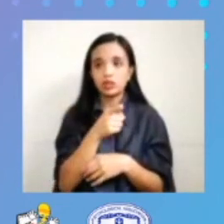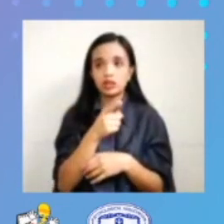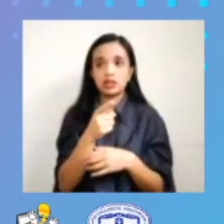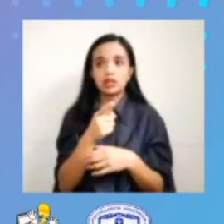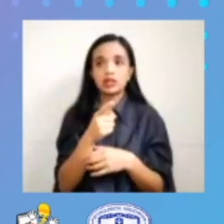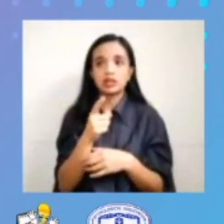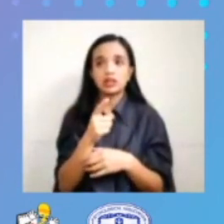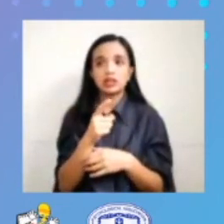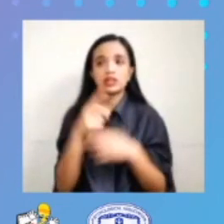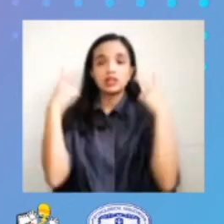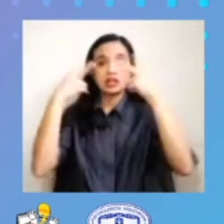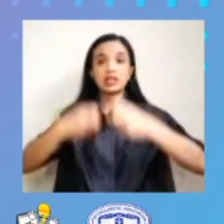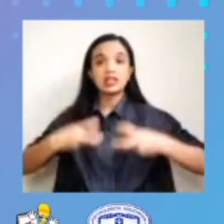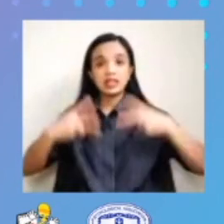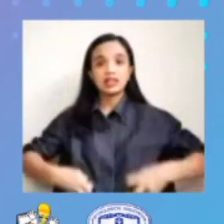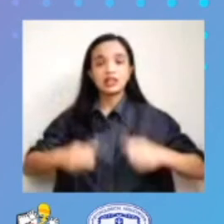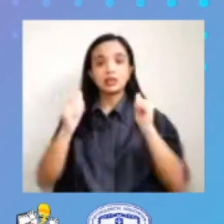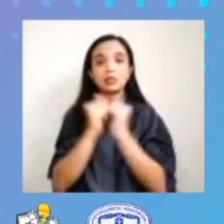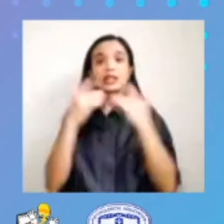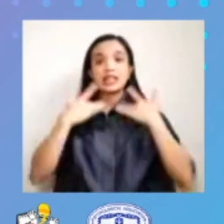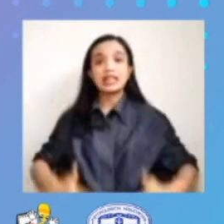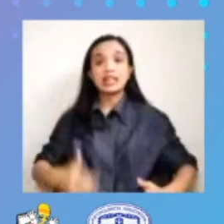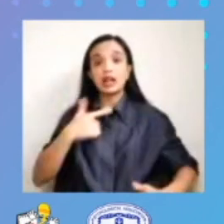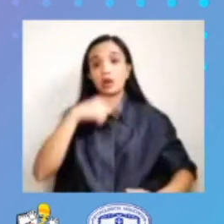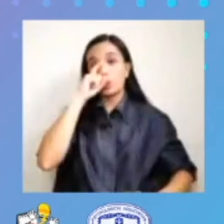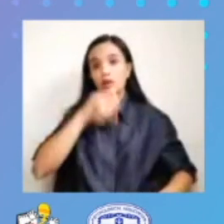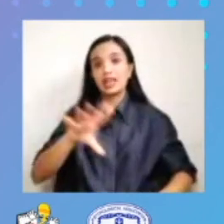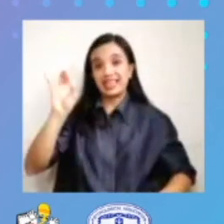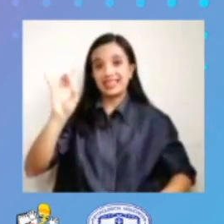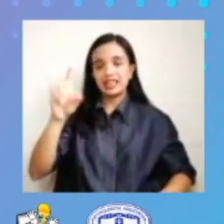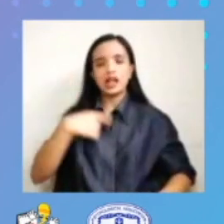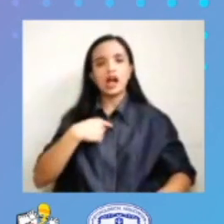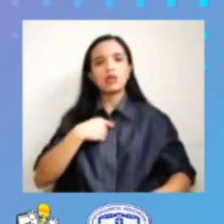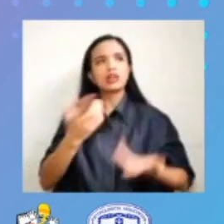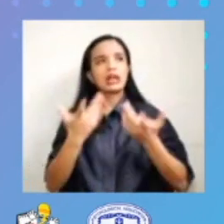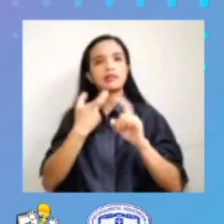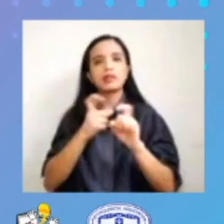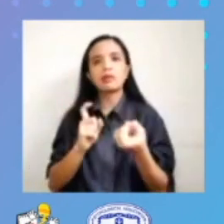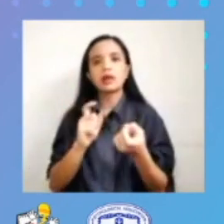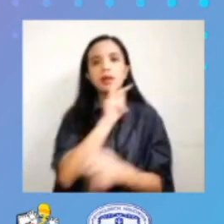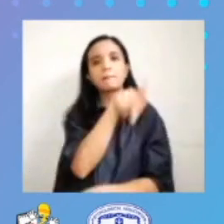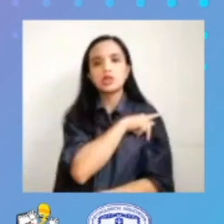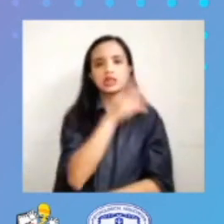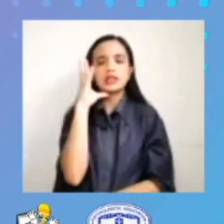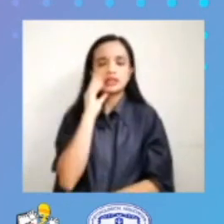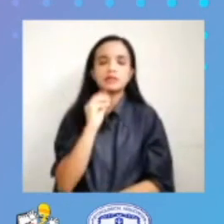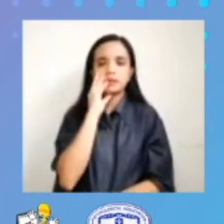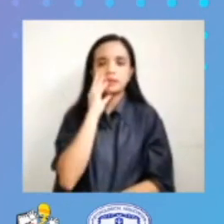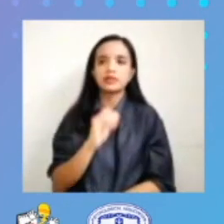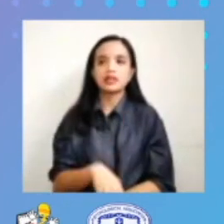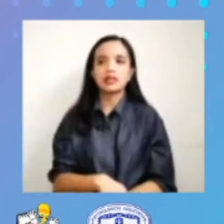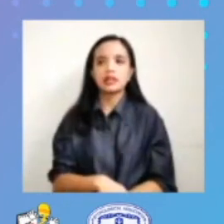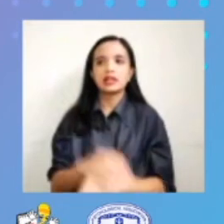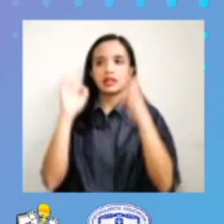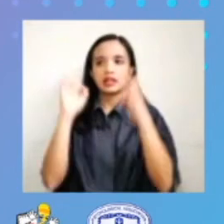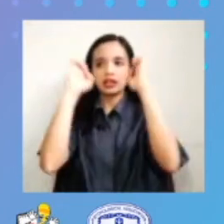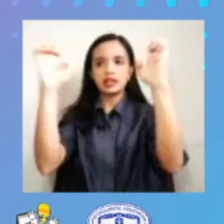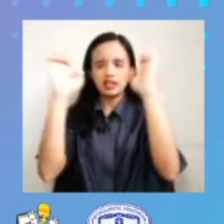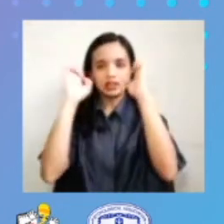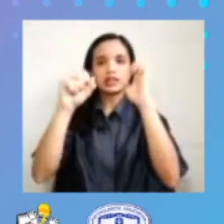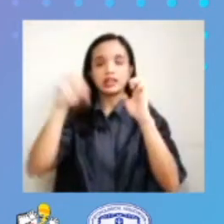nga, stagnant ka. Kaya kanina, di ba, pati yung body natin, yan. That's why, alam niyo, sa totoo lang, kahit ako,